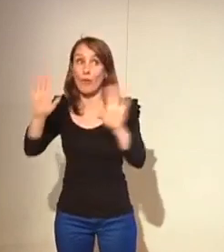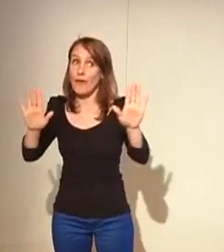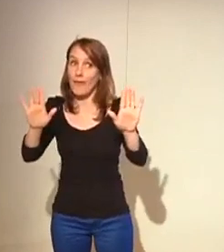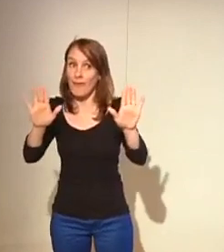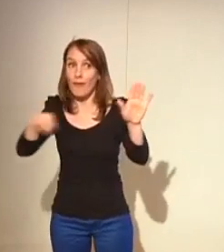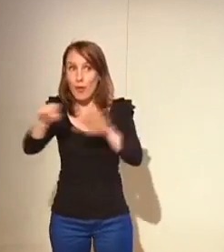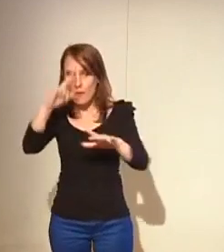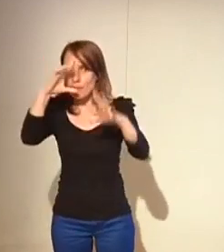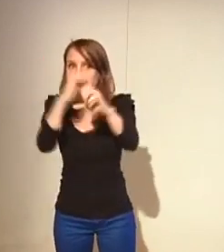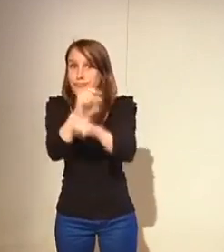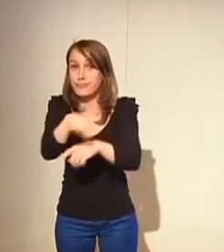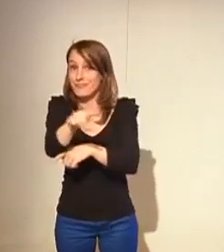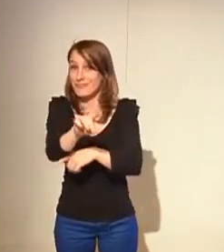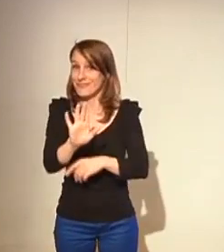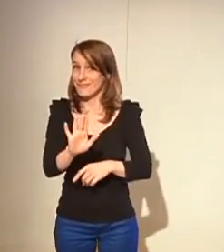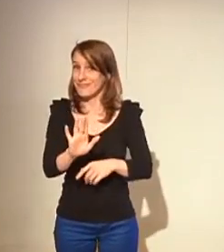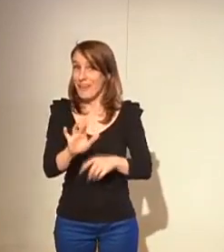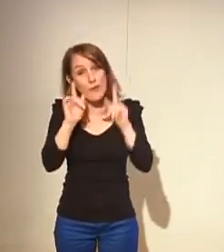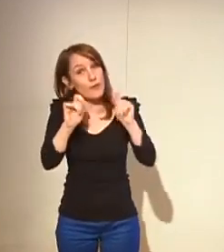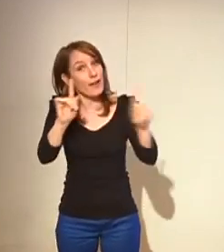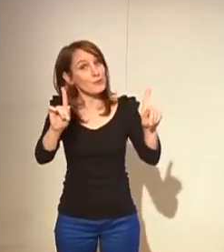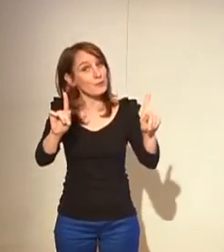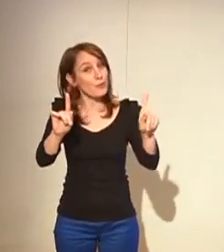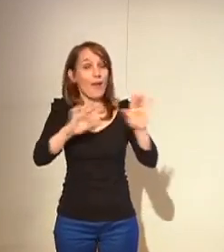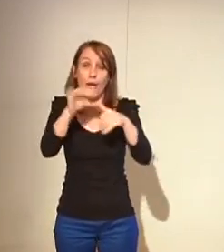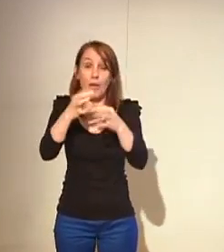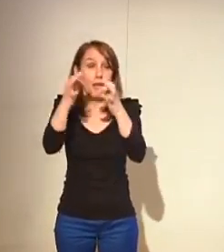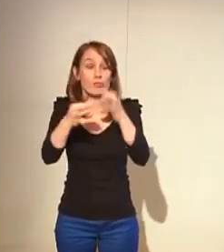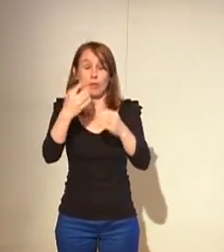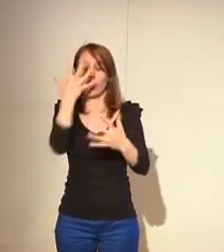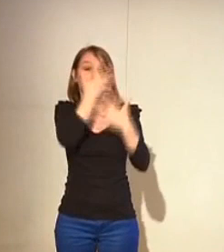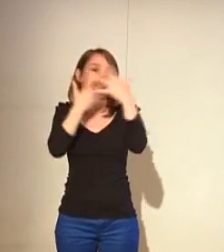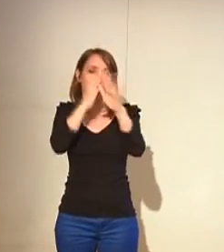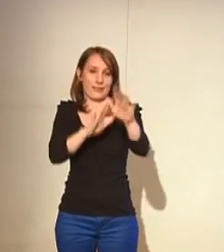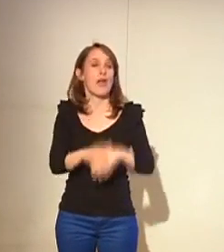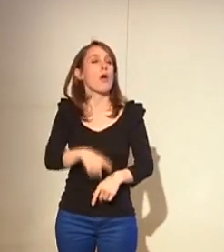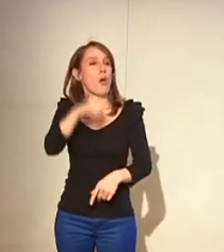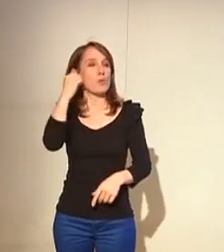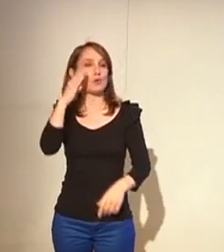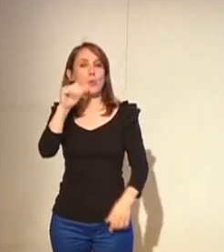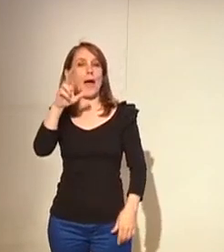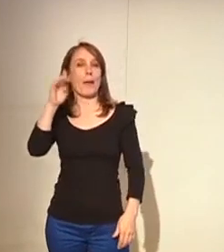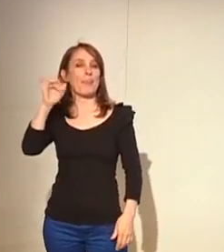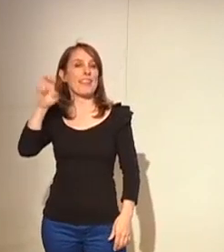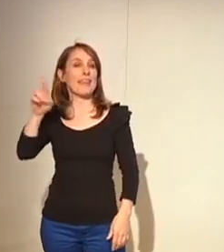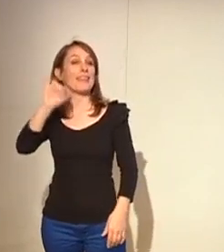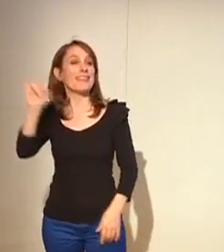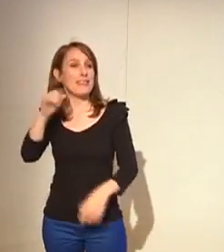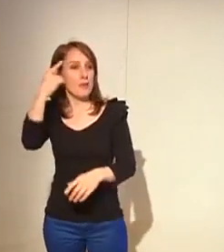qui suivent pas al il faut faire attention parce que sinon après ça va être le bazar donc monsieur barbier qui est